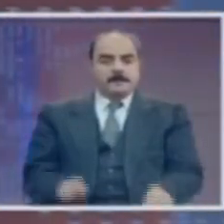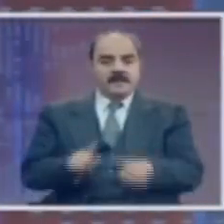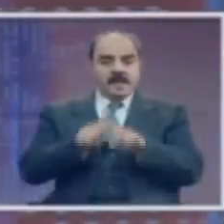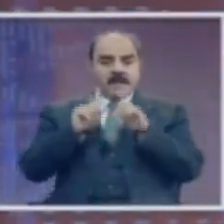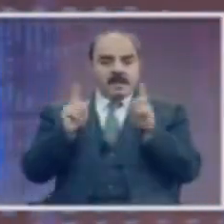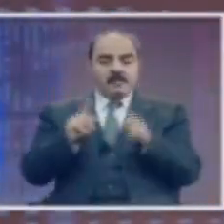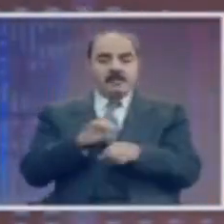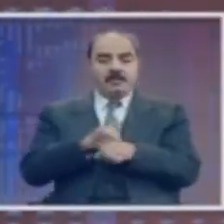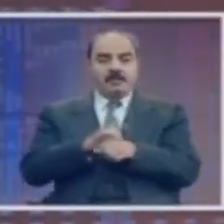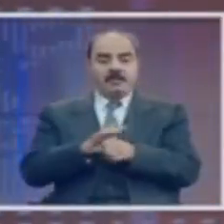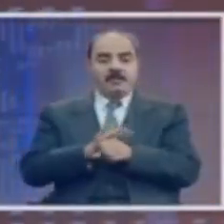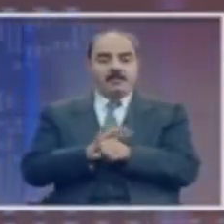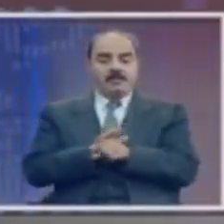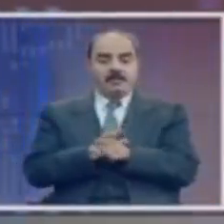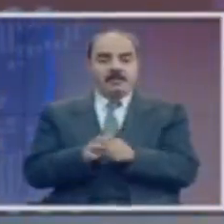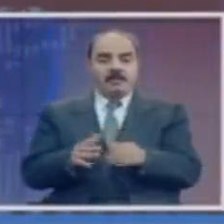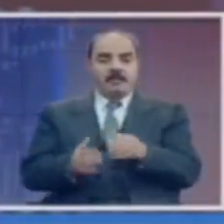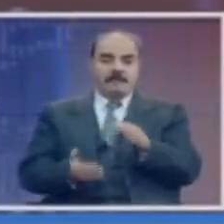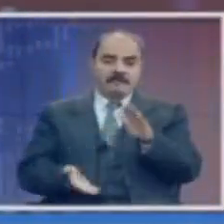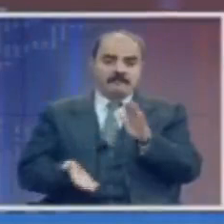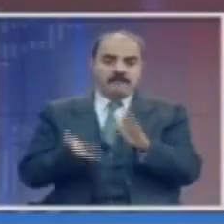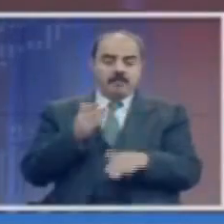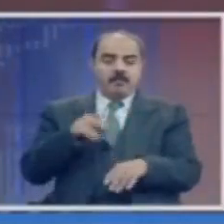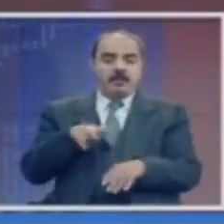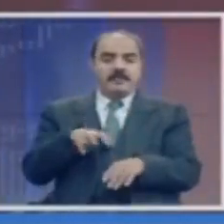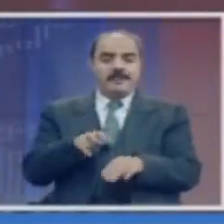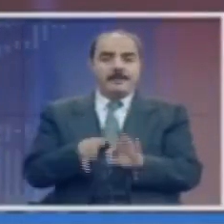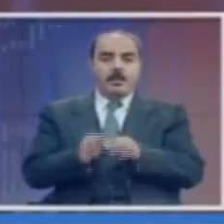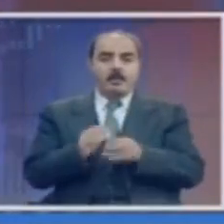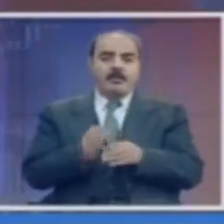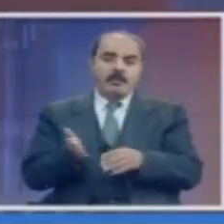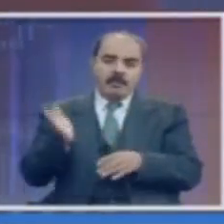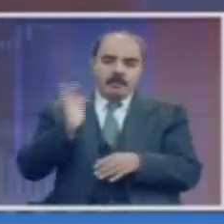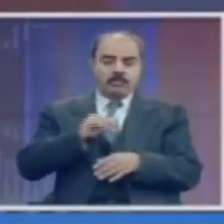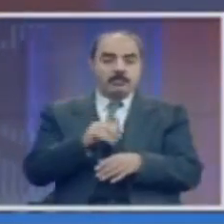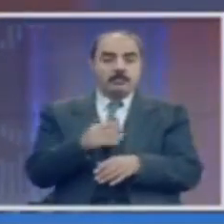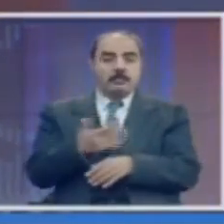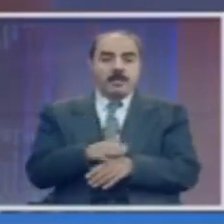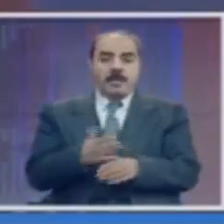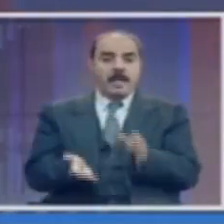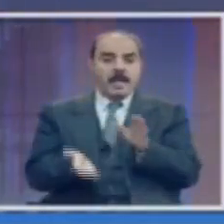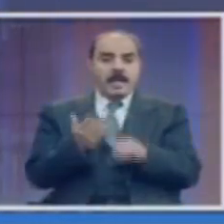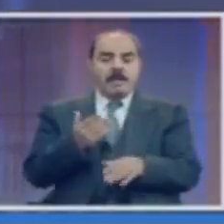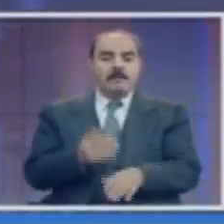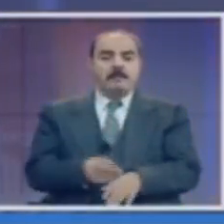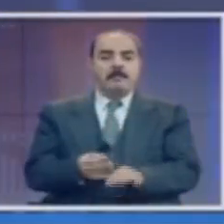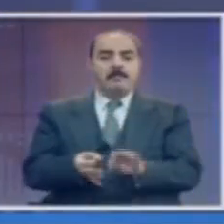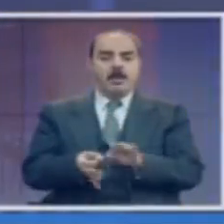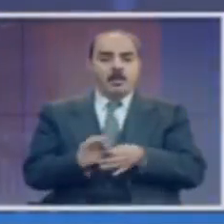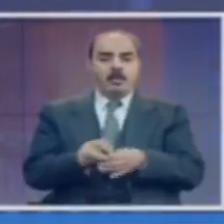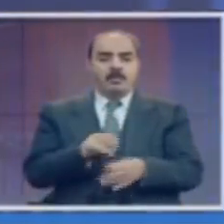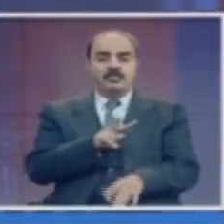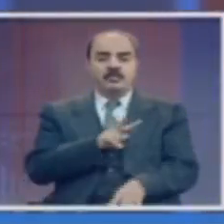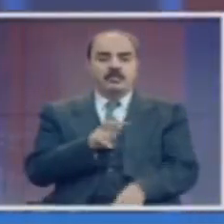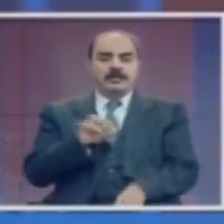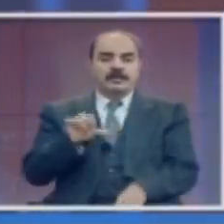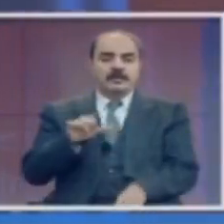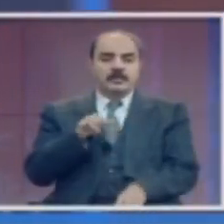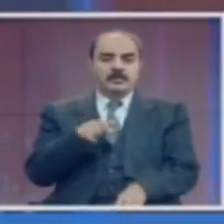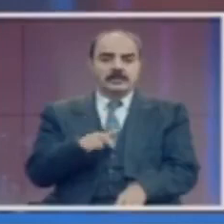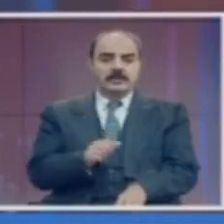وعالميا تجاوز عدد الإصابات بكورونا 80 مليون، بينما تخطى عدد الوفيات حاجز